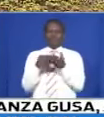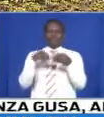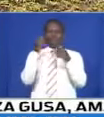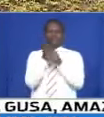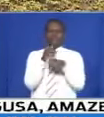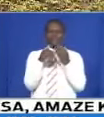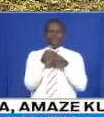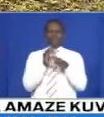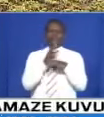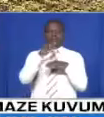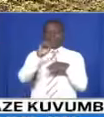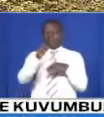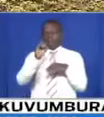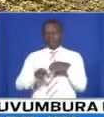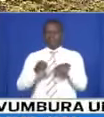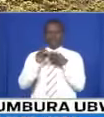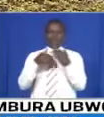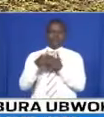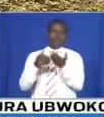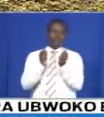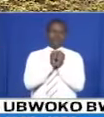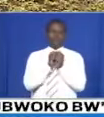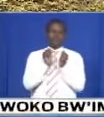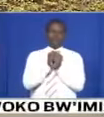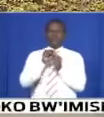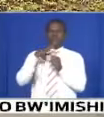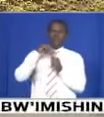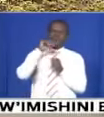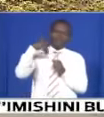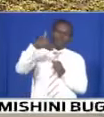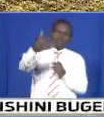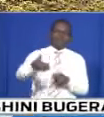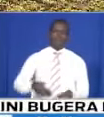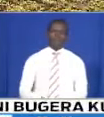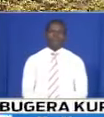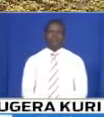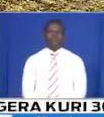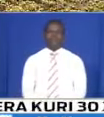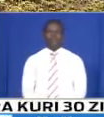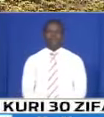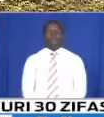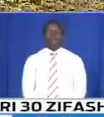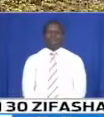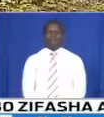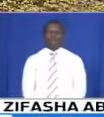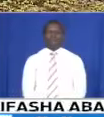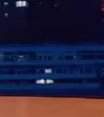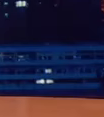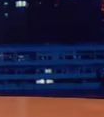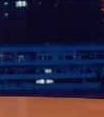bantu 5,000 bahoraho ndetse na 12 badahoraho. Jean-Claude Mutuyezu, Televiziyo Rwanda, I